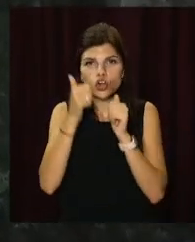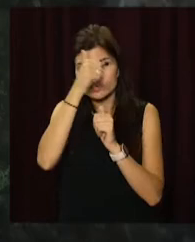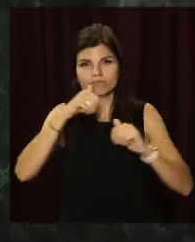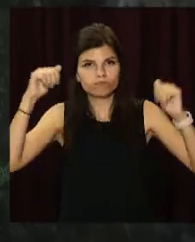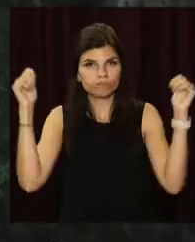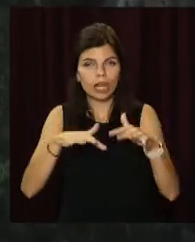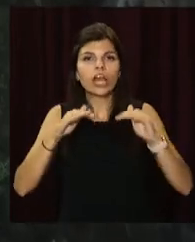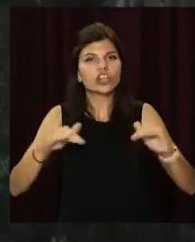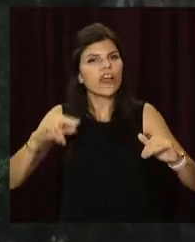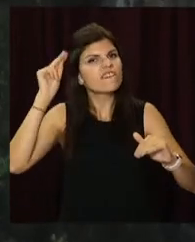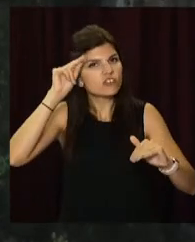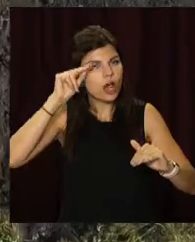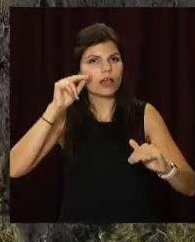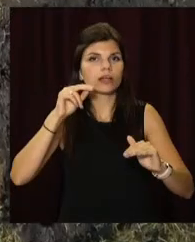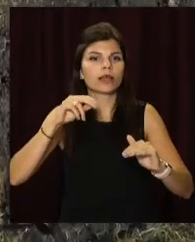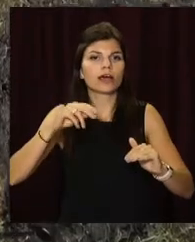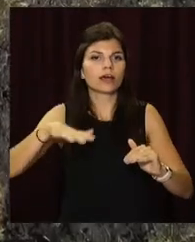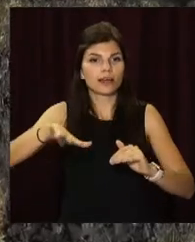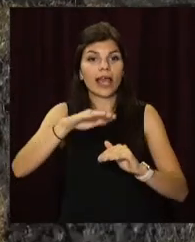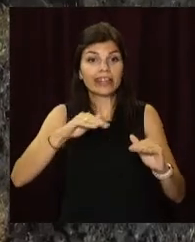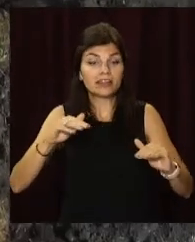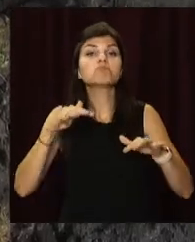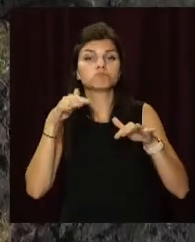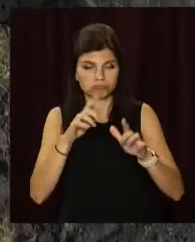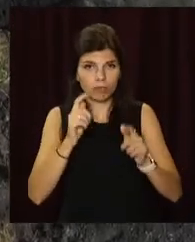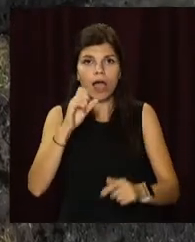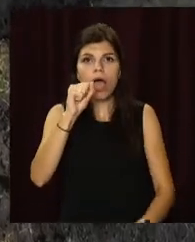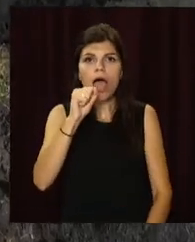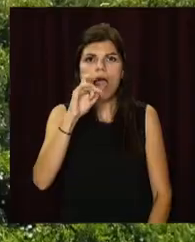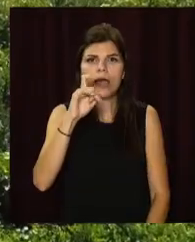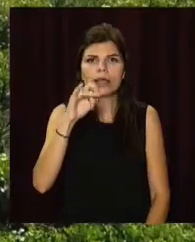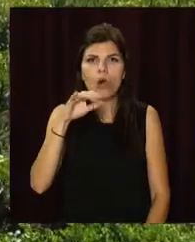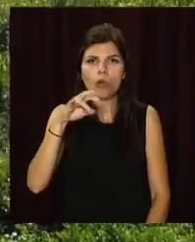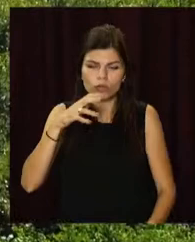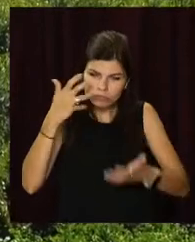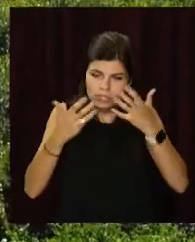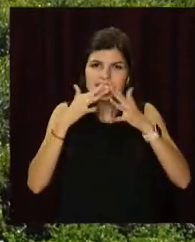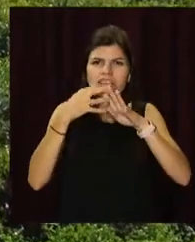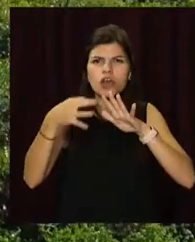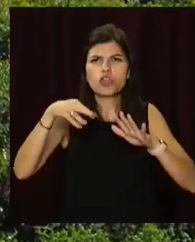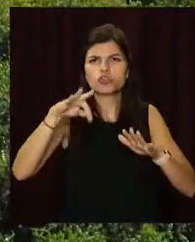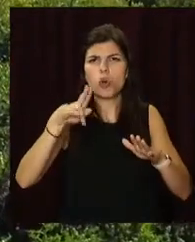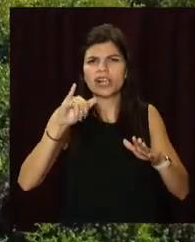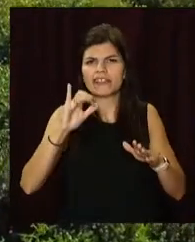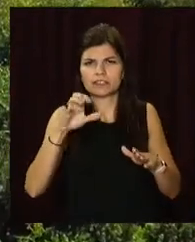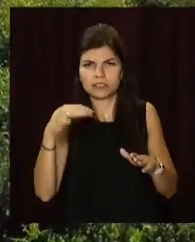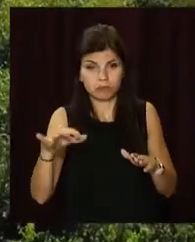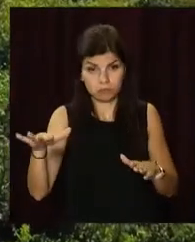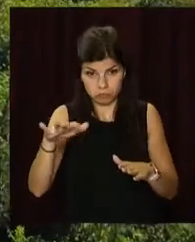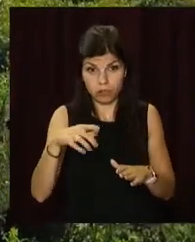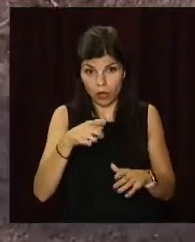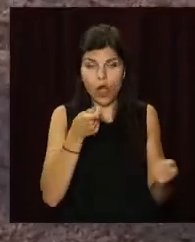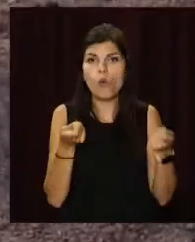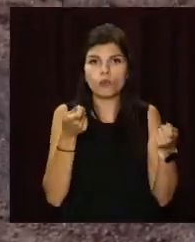фестивалю «Діти вивчають країну». Цьогоріч діти долучились до археологічних розкопок у селищі Токівському, розповів керівник